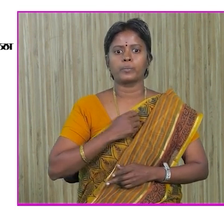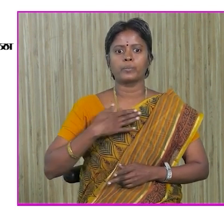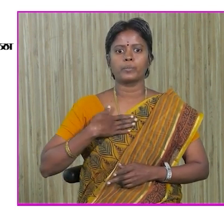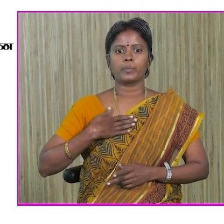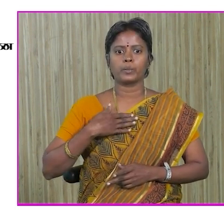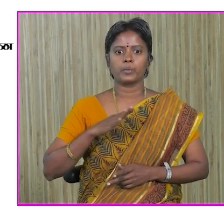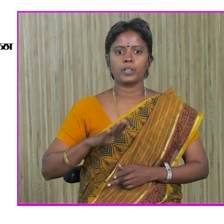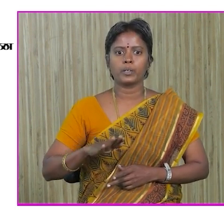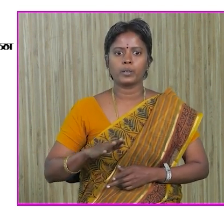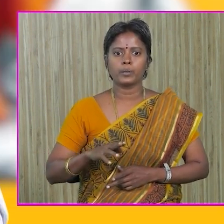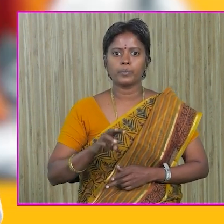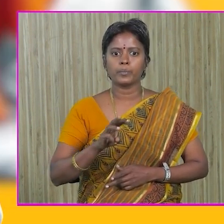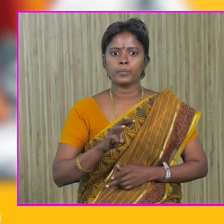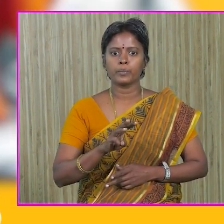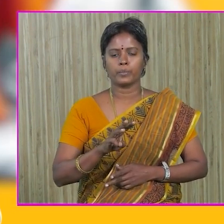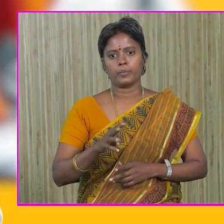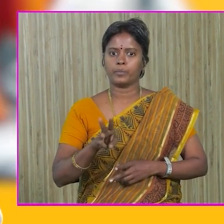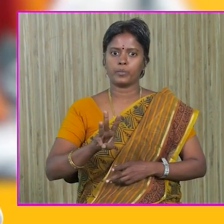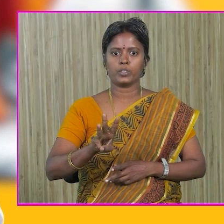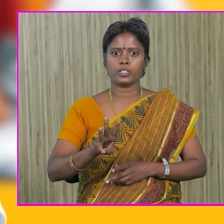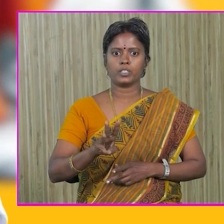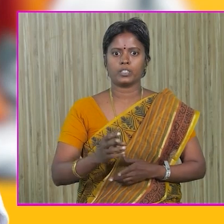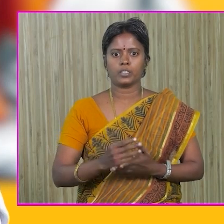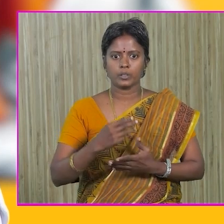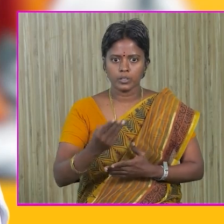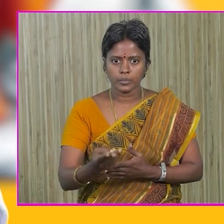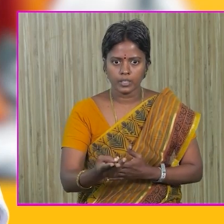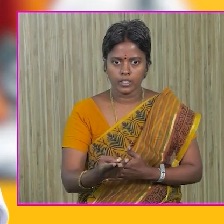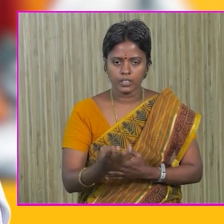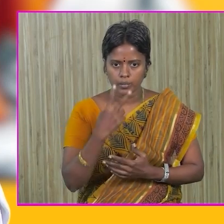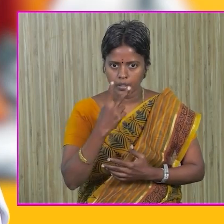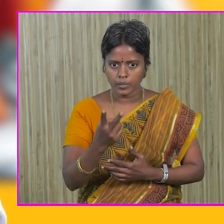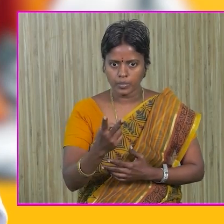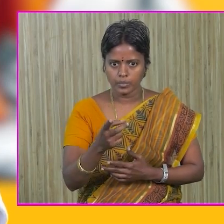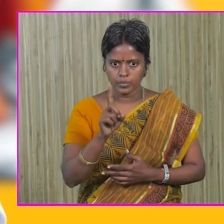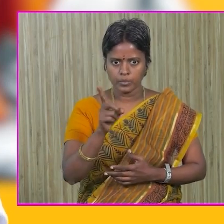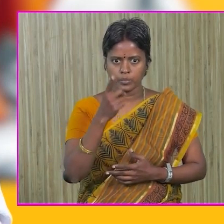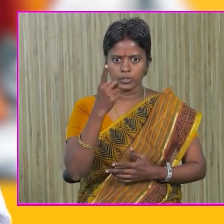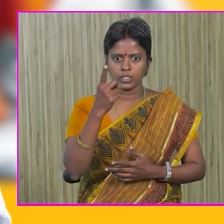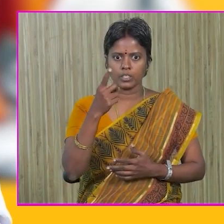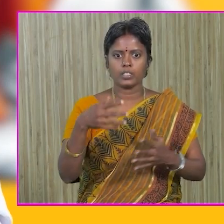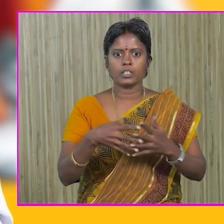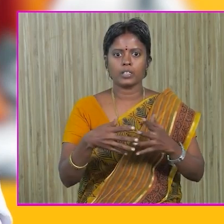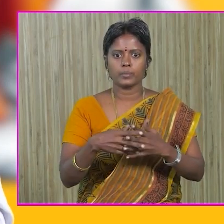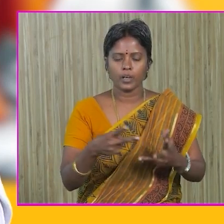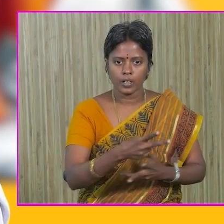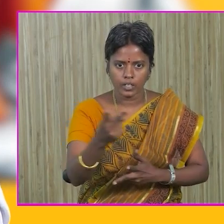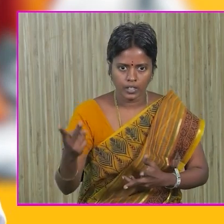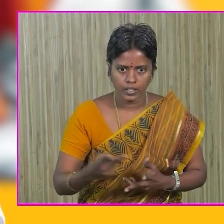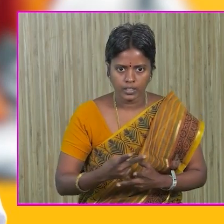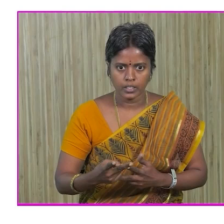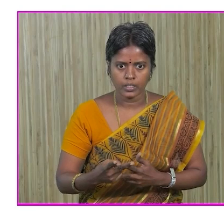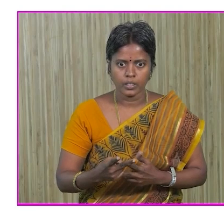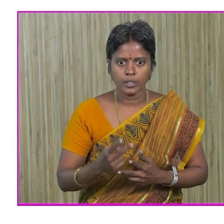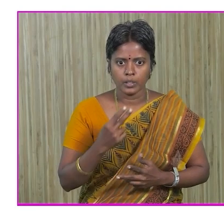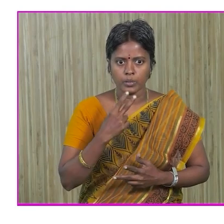அதிகாரங்களிலிருந்து கொடுக்கப்பட்டுள்ளது. குறளை பார்ப்போம். முதலில் நட்பாராய்தல் என்னும் அதிகாரத்தில் உள்ள குறள், குறளை